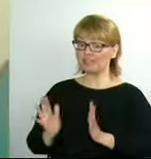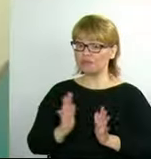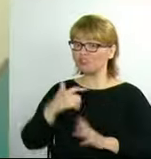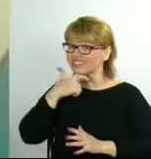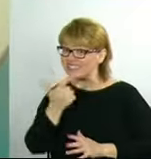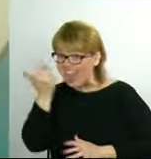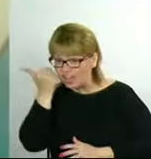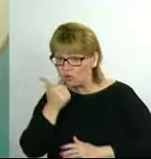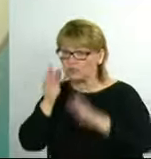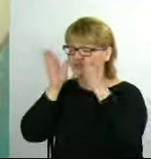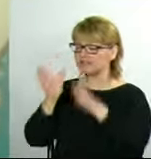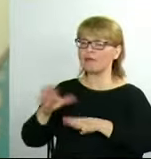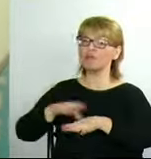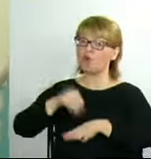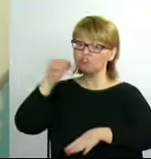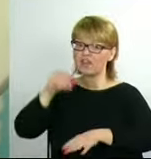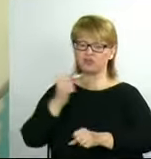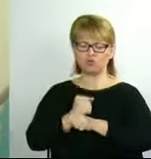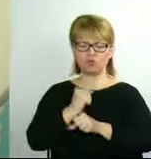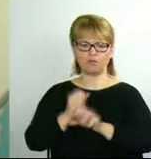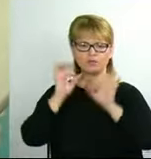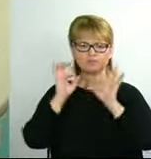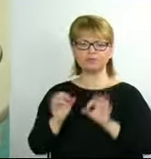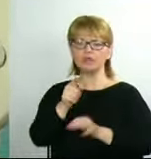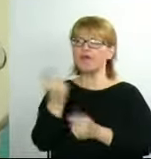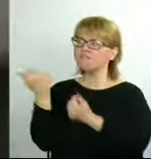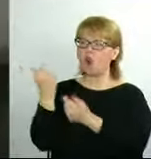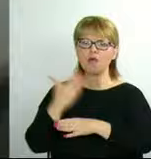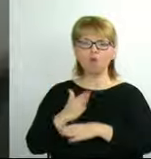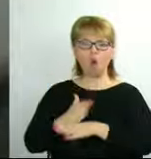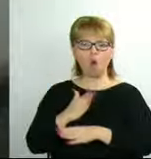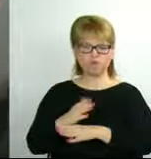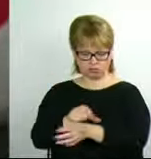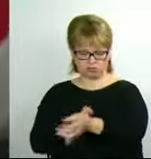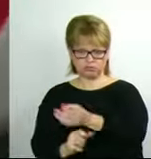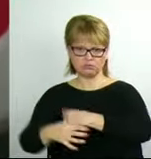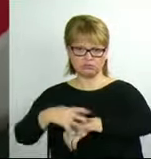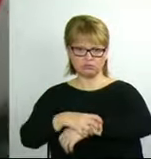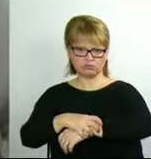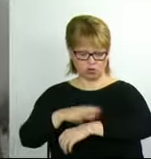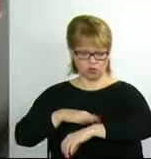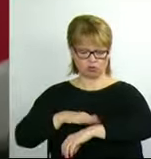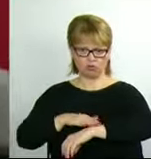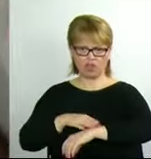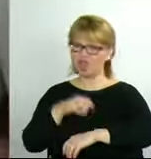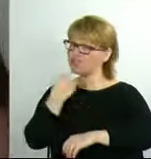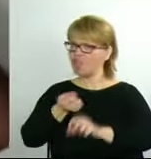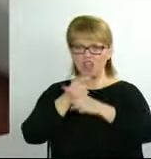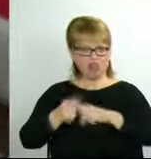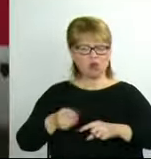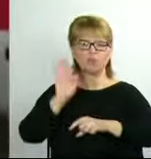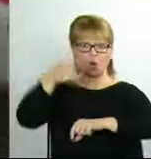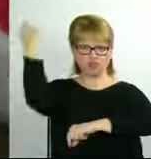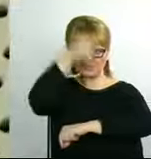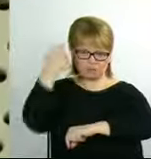zase zamerali vo Švédsku, kde vyvinuli bezdrôtový set na privolanie pomoci. Náramok, ktorý nosí senior na ruke, je nerozbitný, vodeodolný